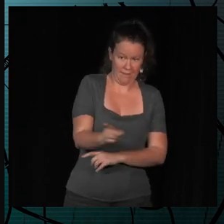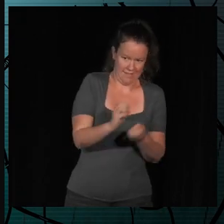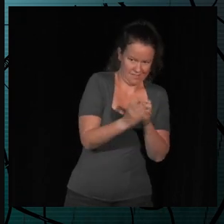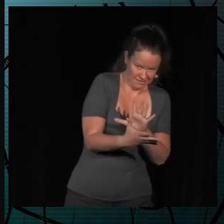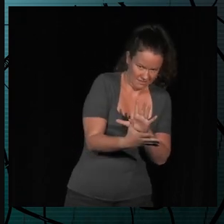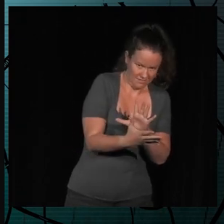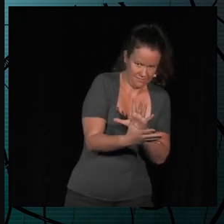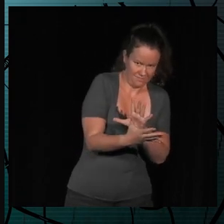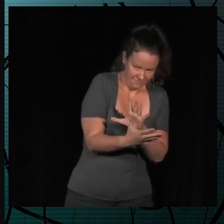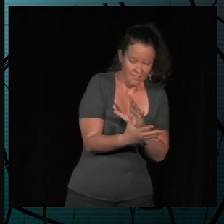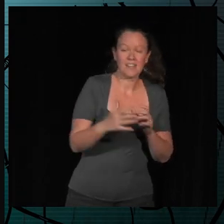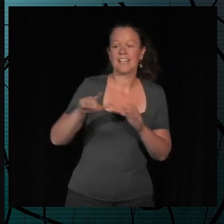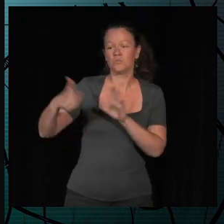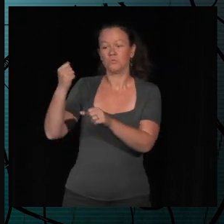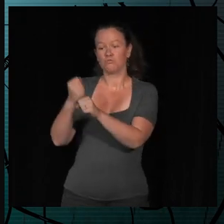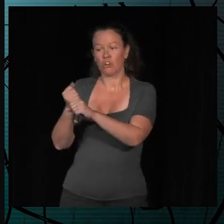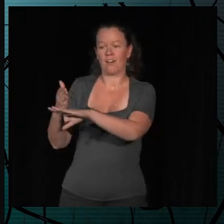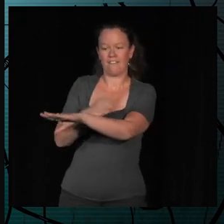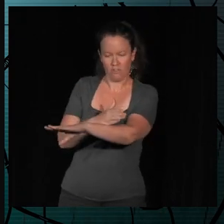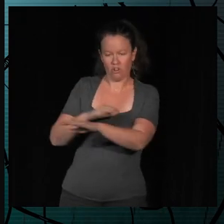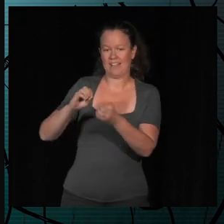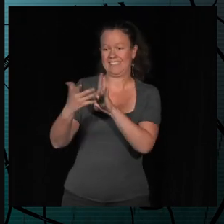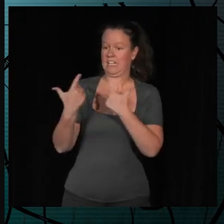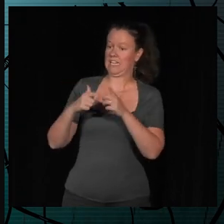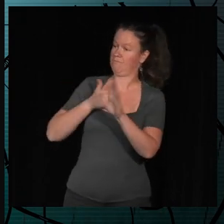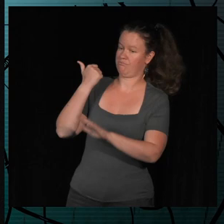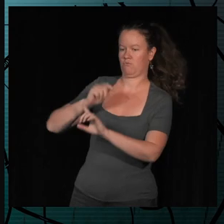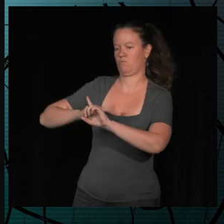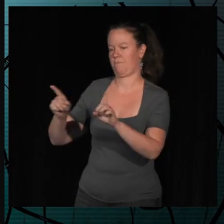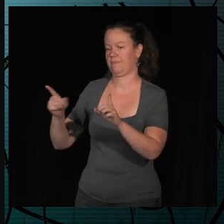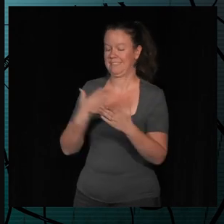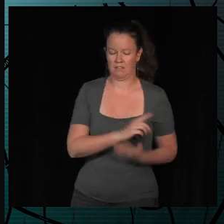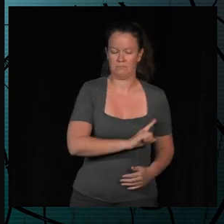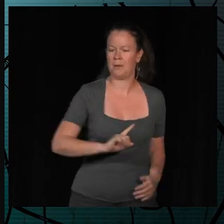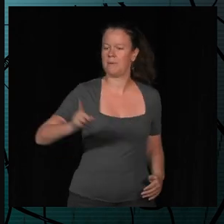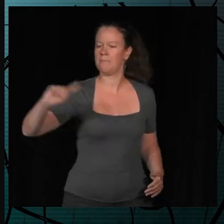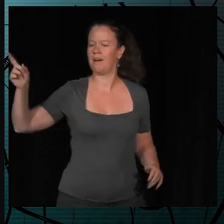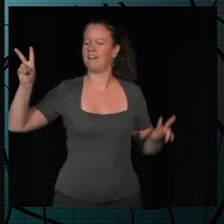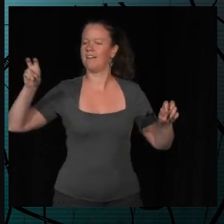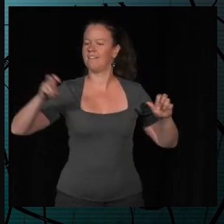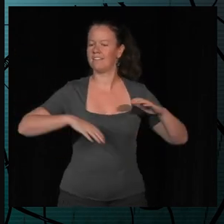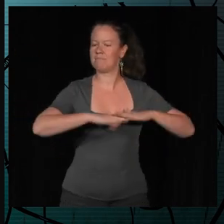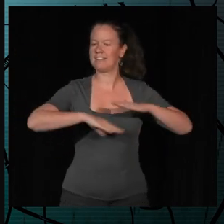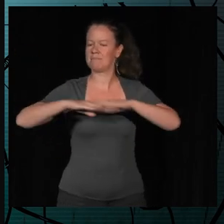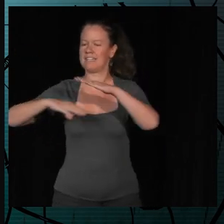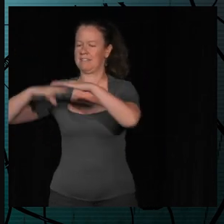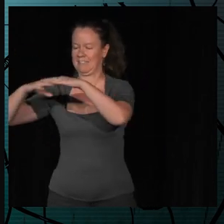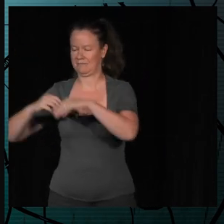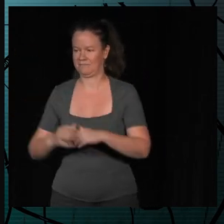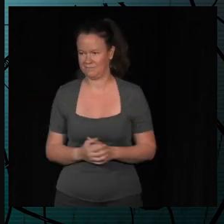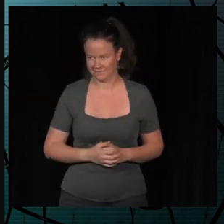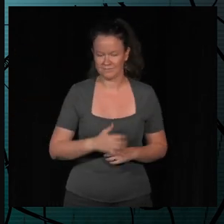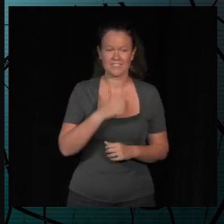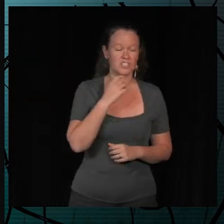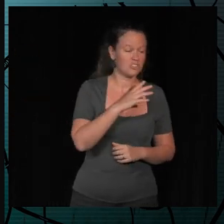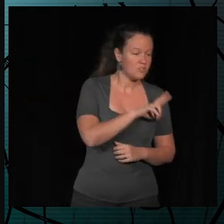12 ans alors Michel sin a très bien résumé les enjeux de des balises 36 9 12 qui ensuite ont beaucoup évolué pour être des conseils